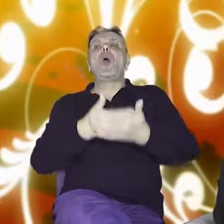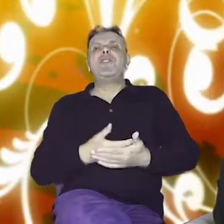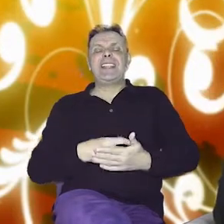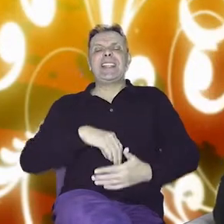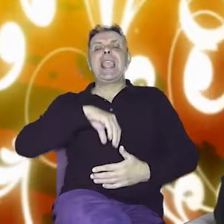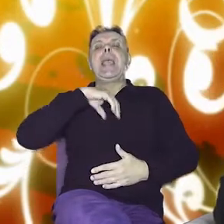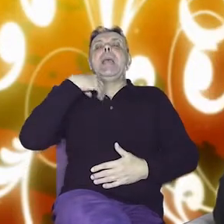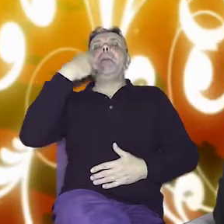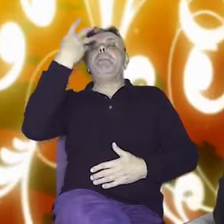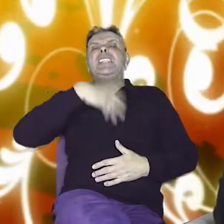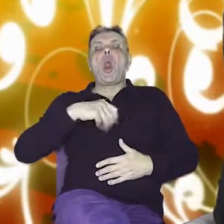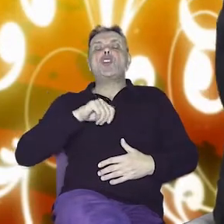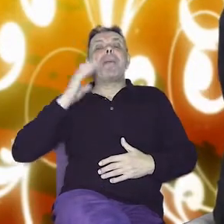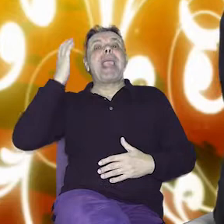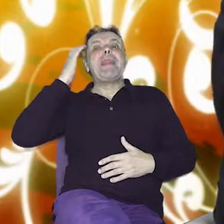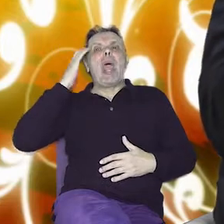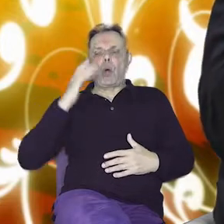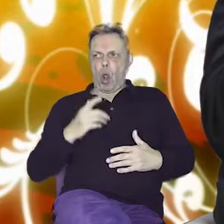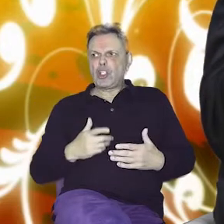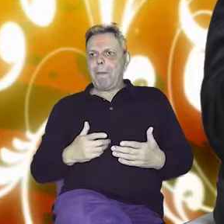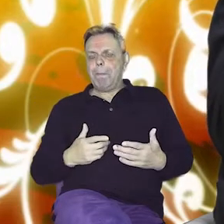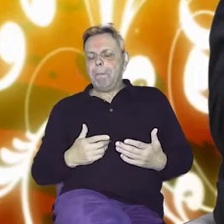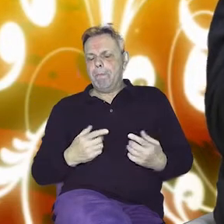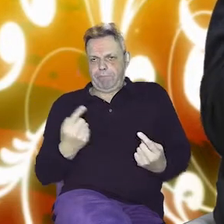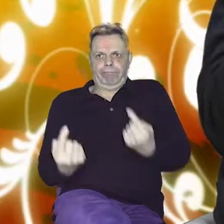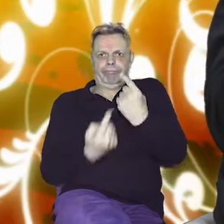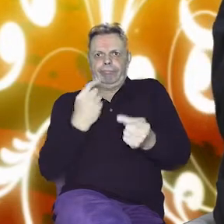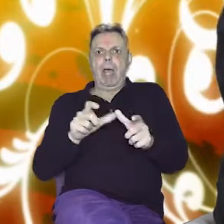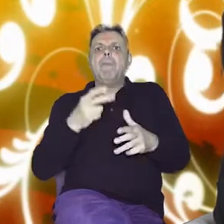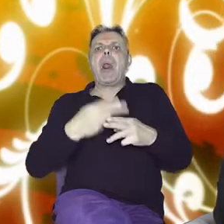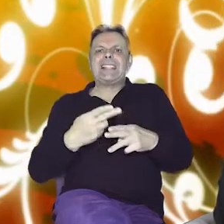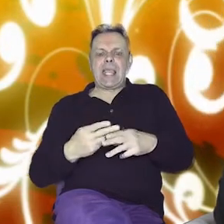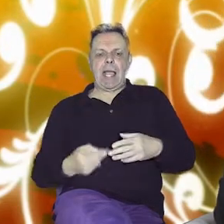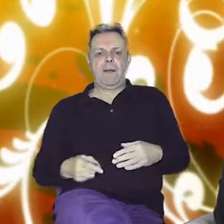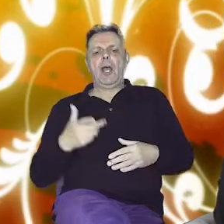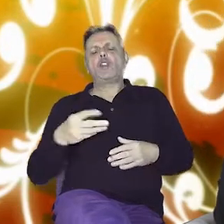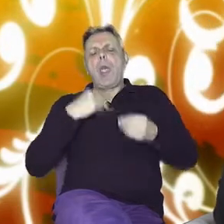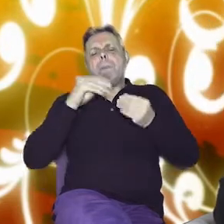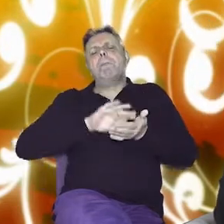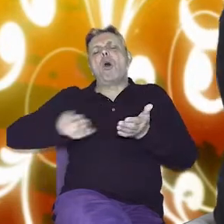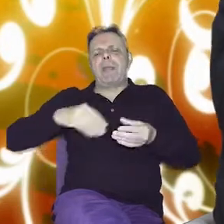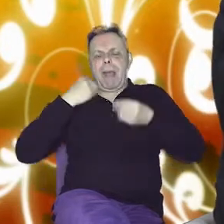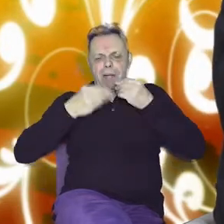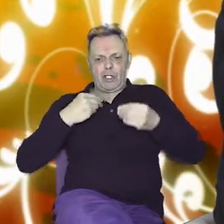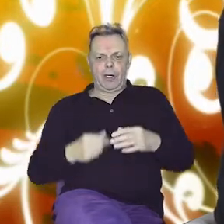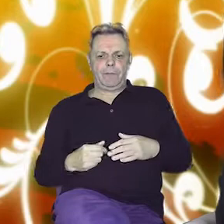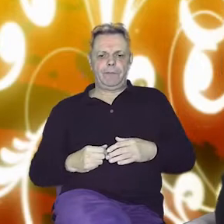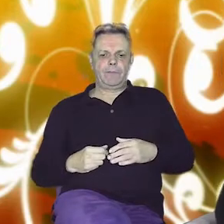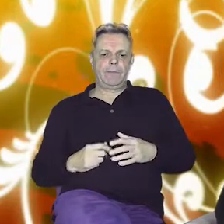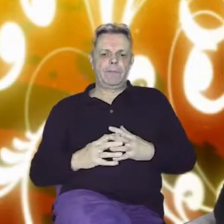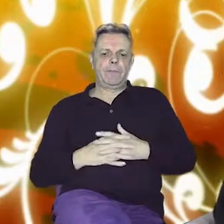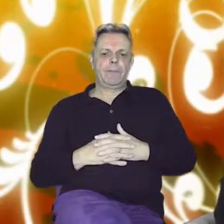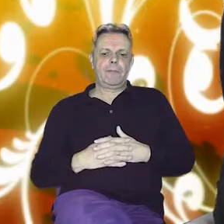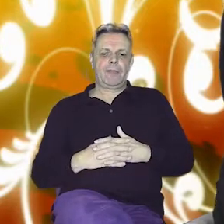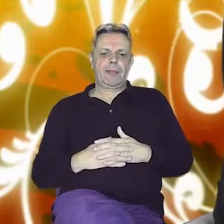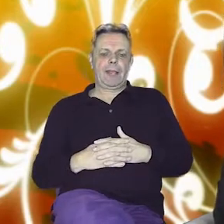govorimo, mogli bi jednu emisiju posvetiti psihološkim i neurološkim aspektima bolesnika s kroničnom ranom. To